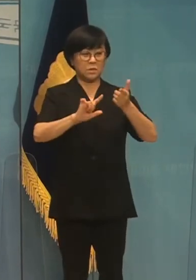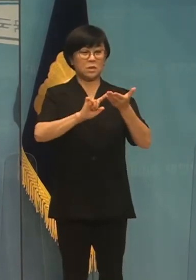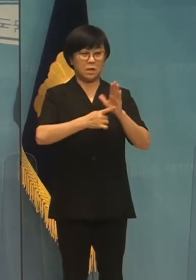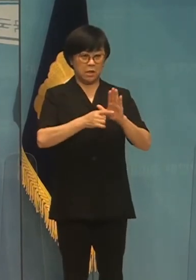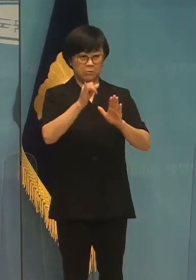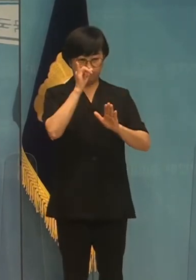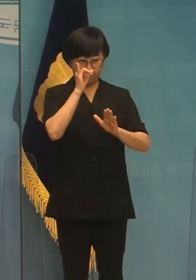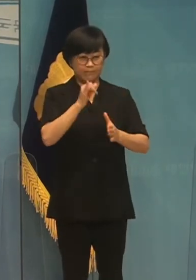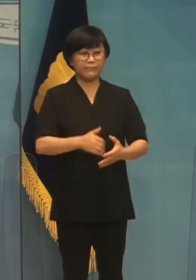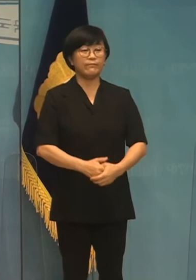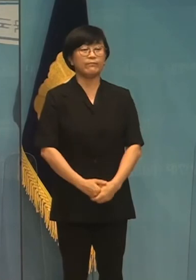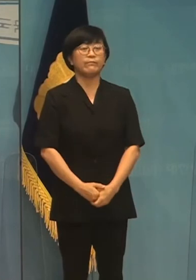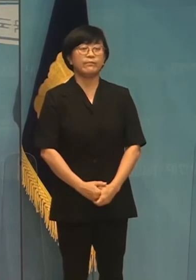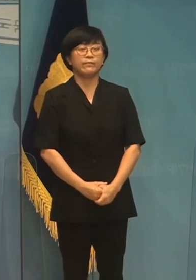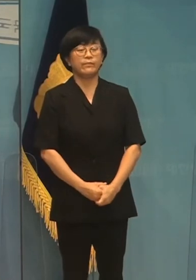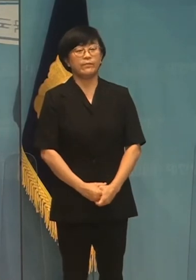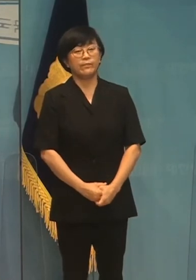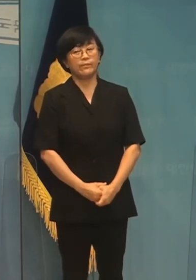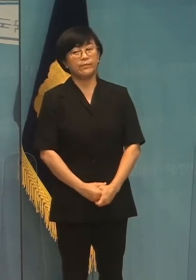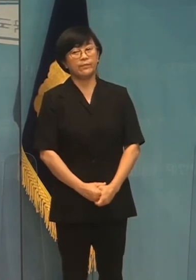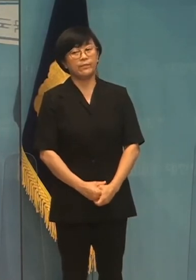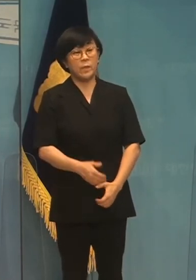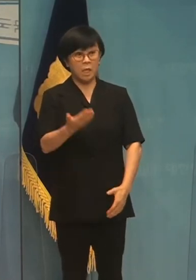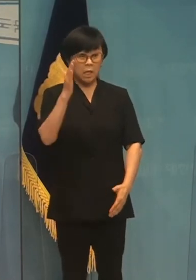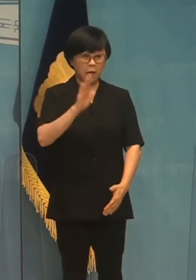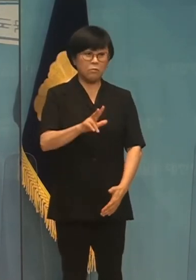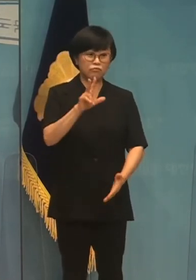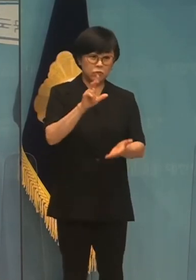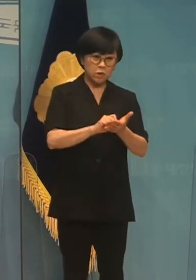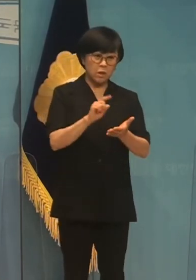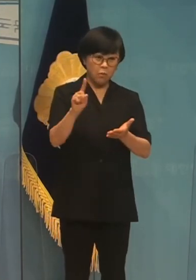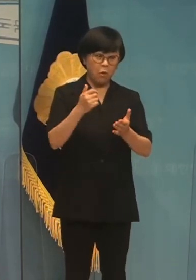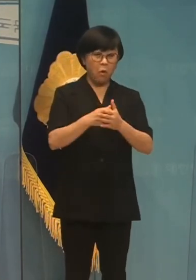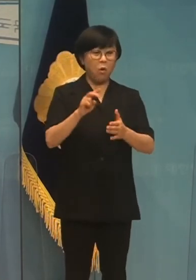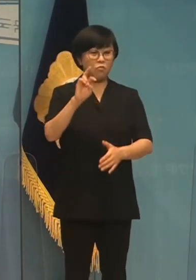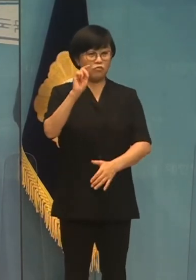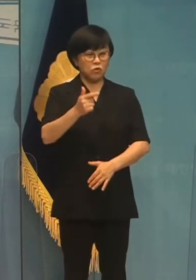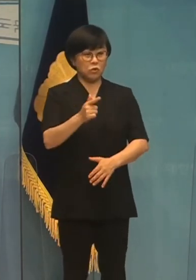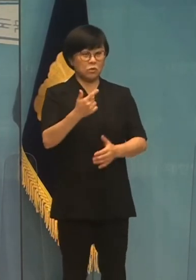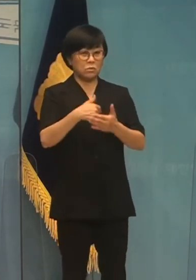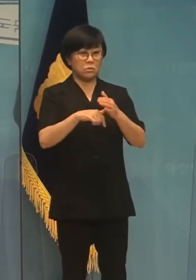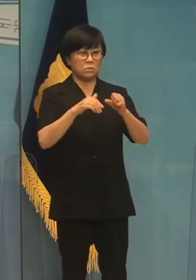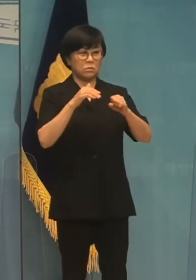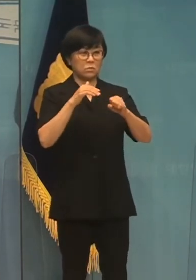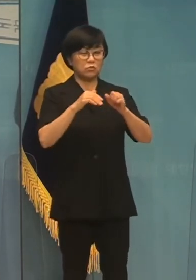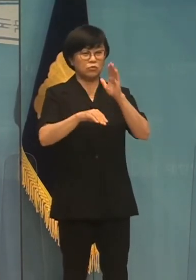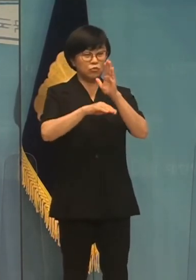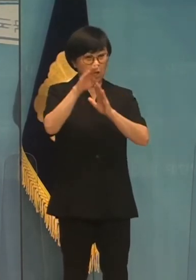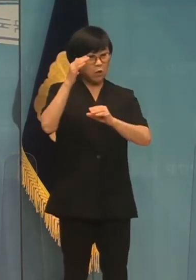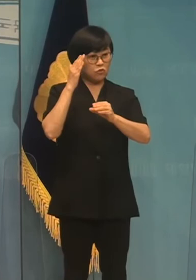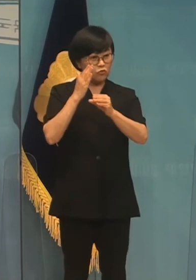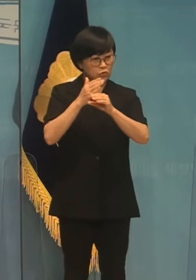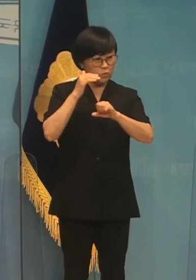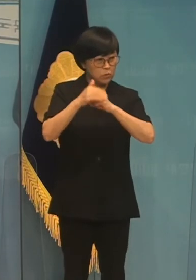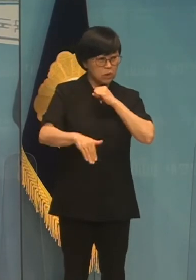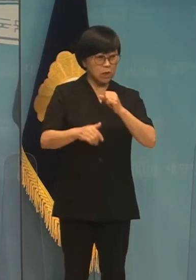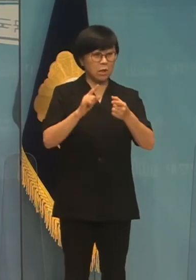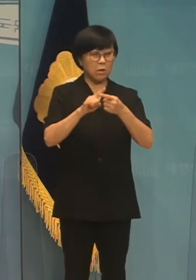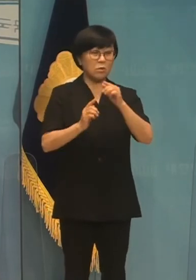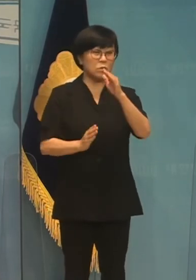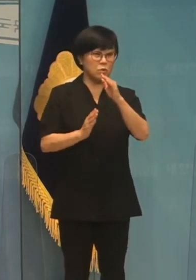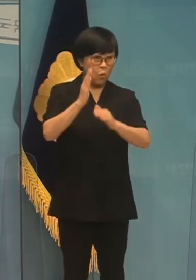본색을 드러내 보였습니다. 그런데 문제는 문재인 주사파 정권이 종북을